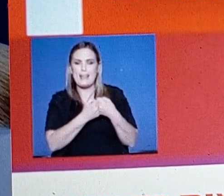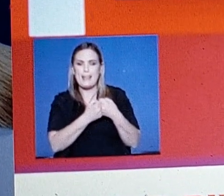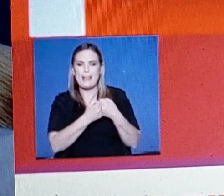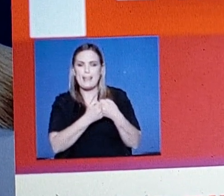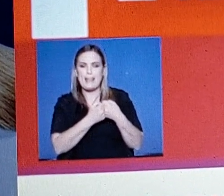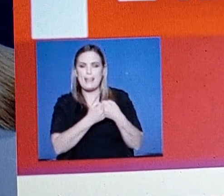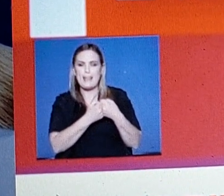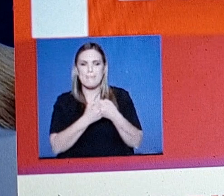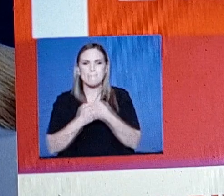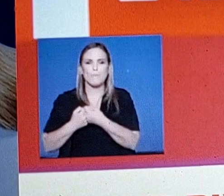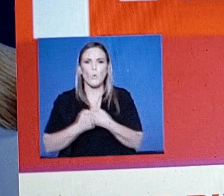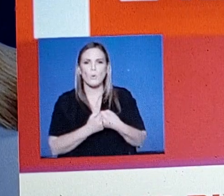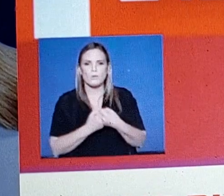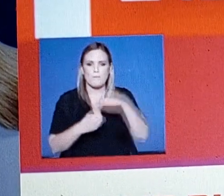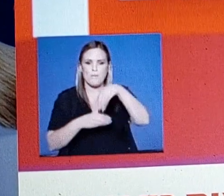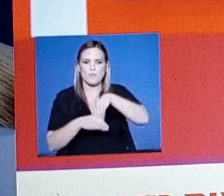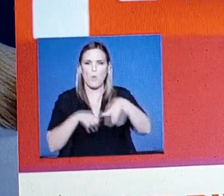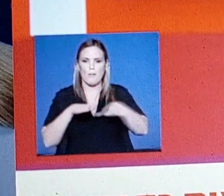du Conseil des ministres.